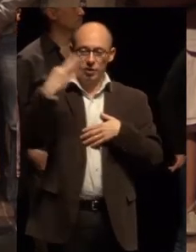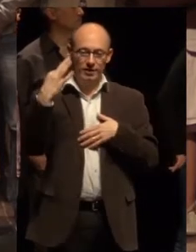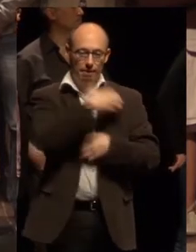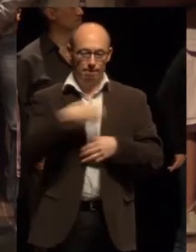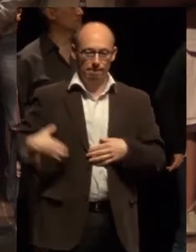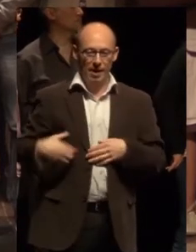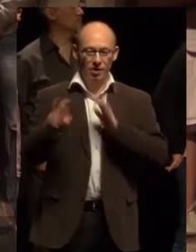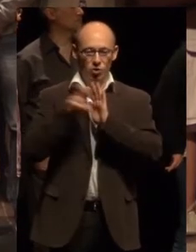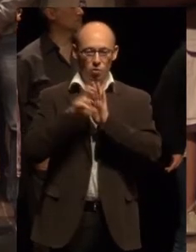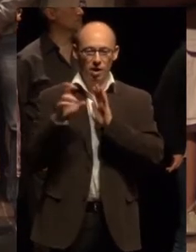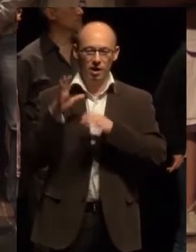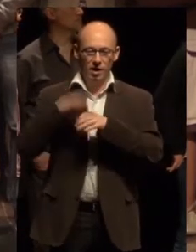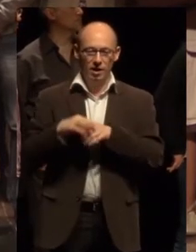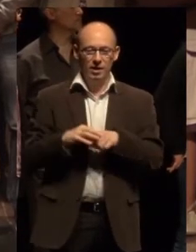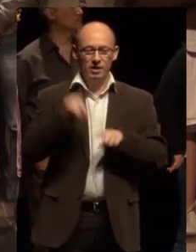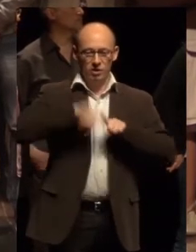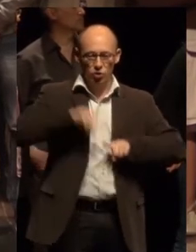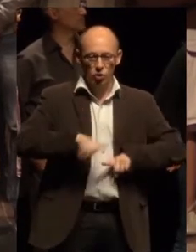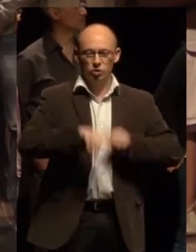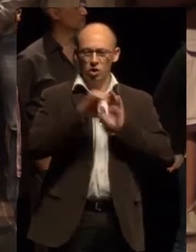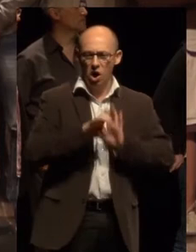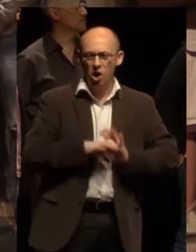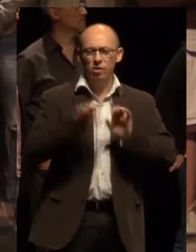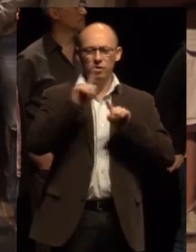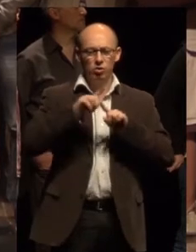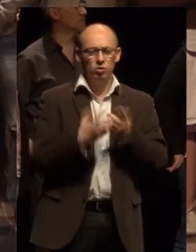il y a certains codes que je vais devoir intégrer, et puis certains